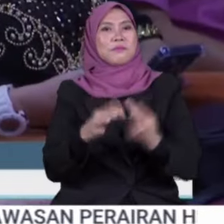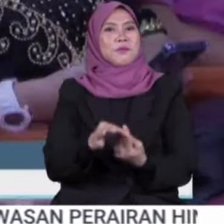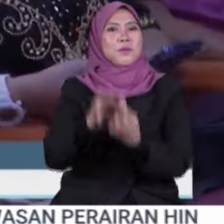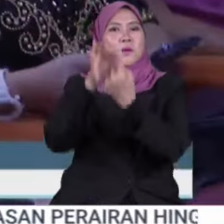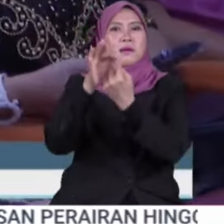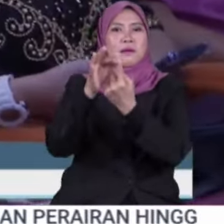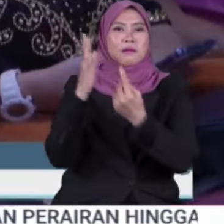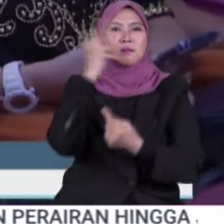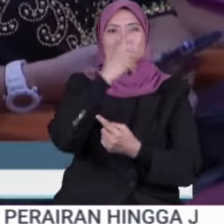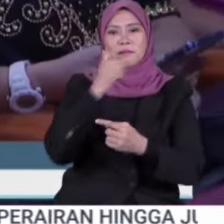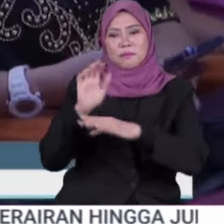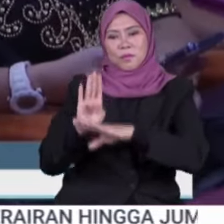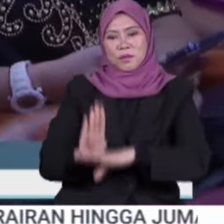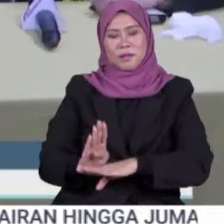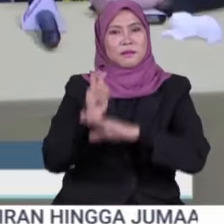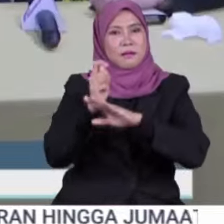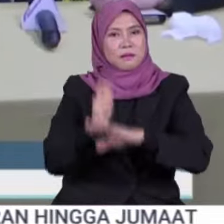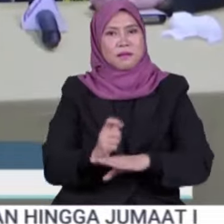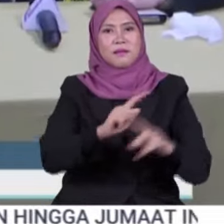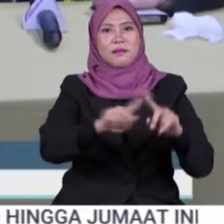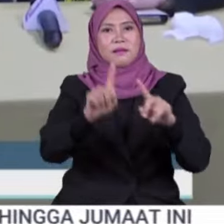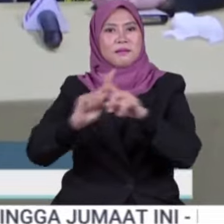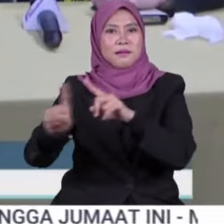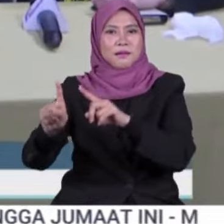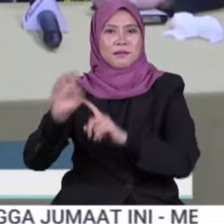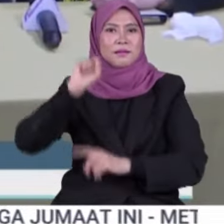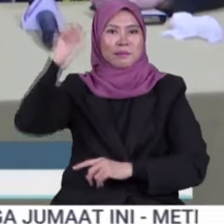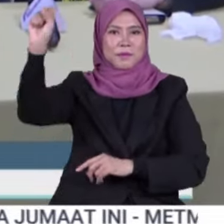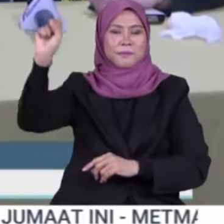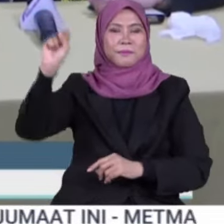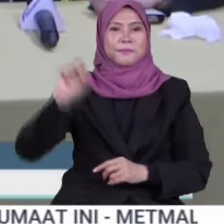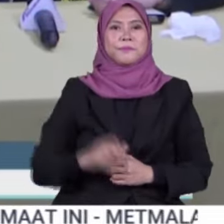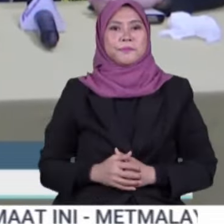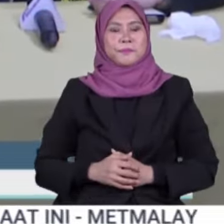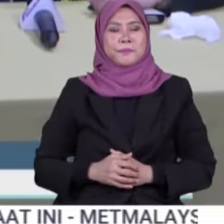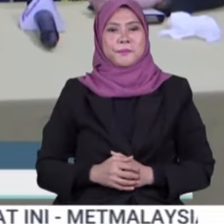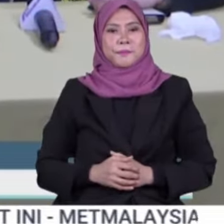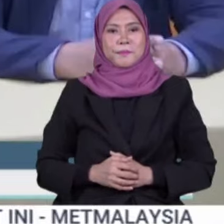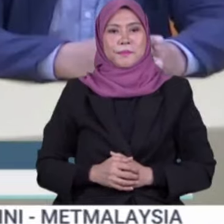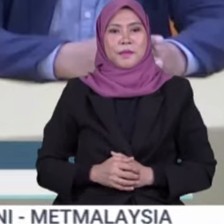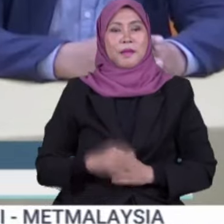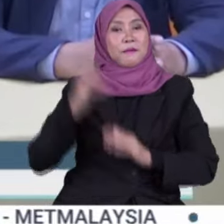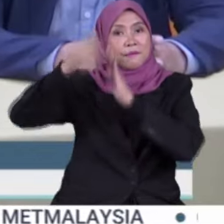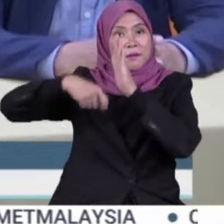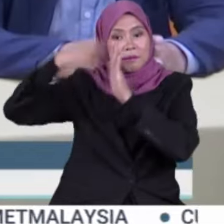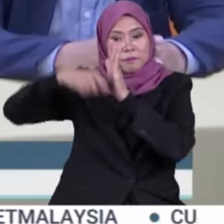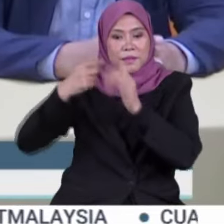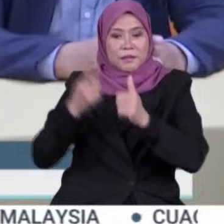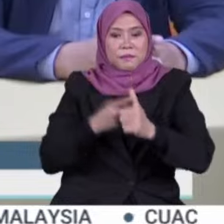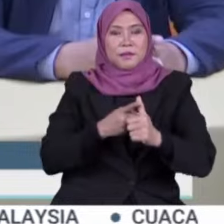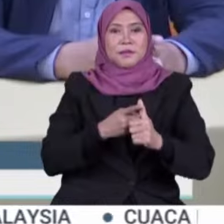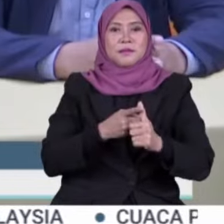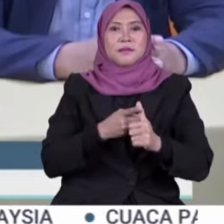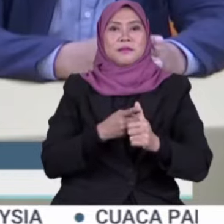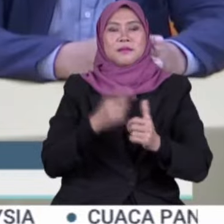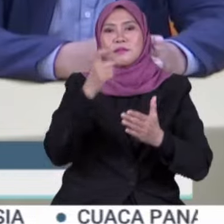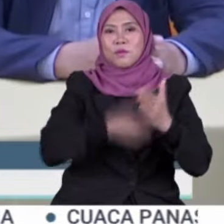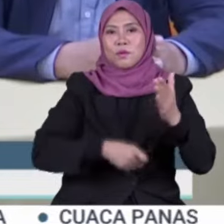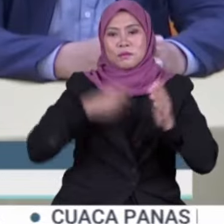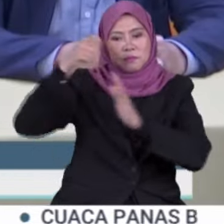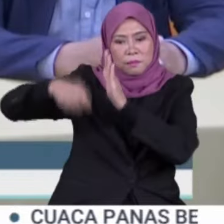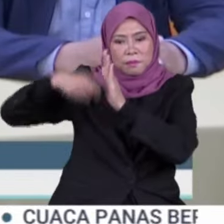dan keindahan budaya tradisi pelbagai suku etnik Sabah. Filem epik pertama Sabah yang sebahagian kos